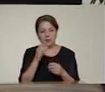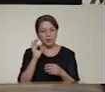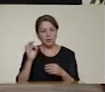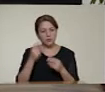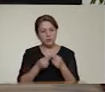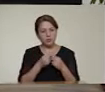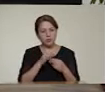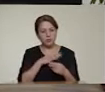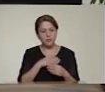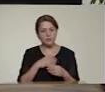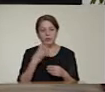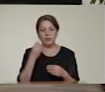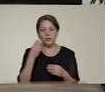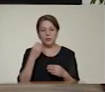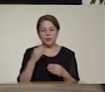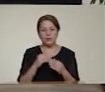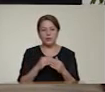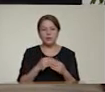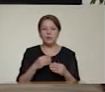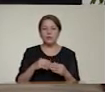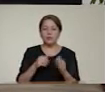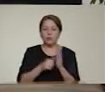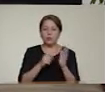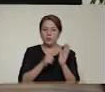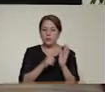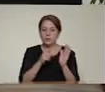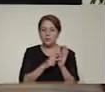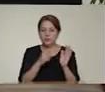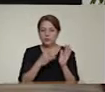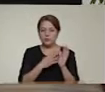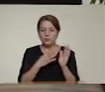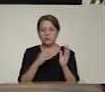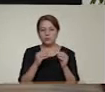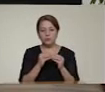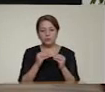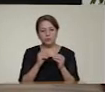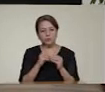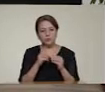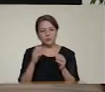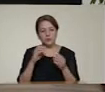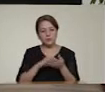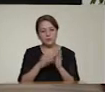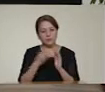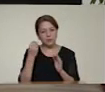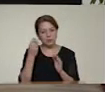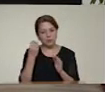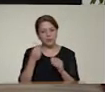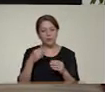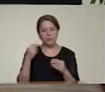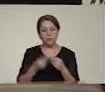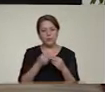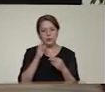Hali yuqori sinflarda ular haqida yana ham chuqurroq ma'lumotga ega bo'lamiz. Bundan